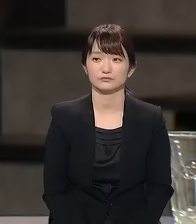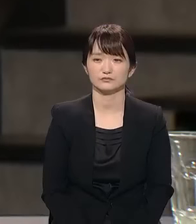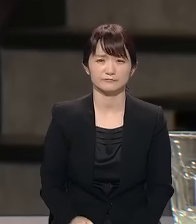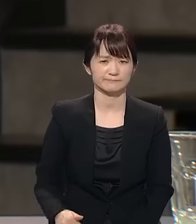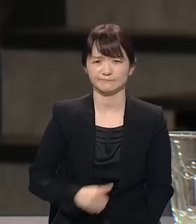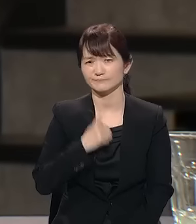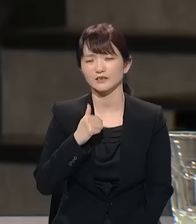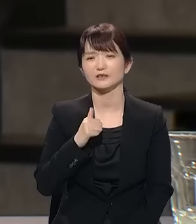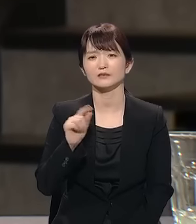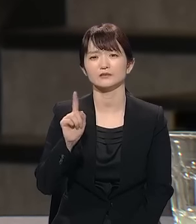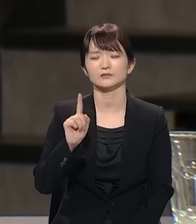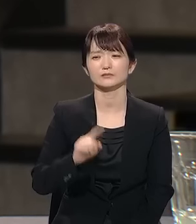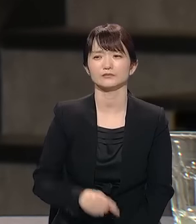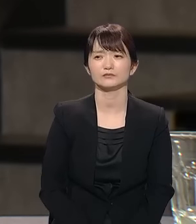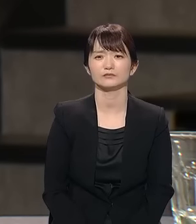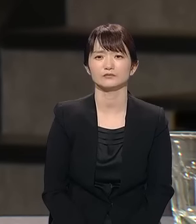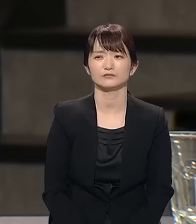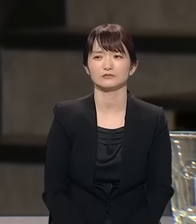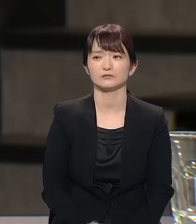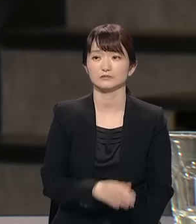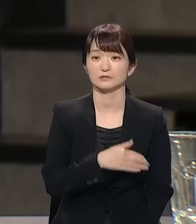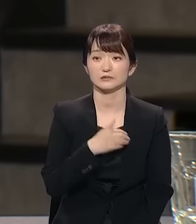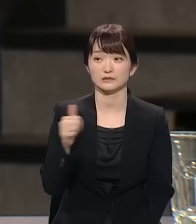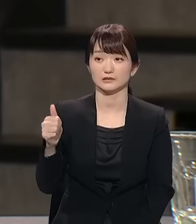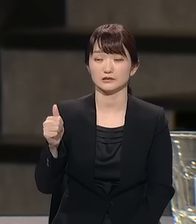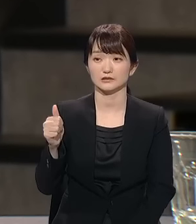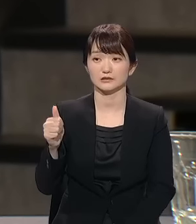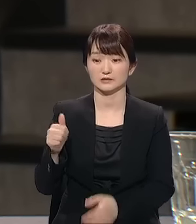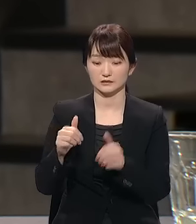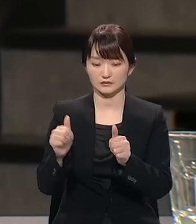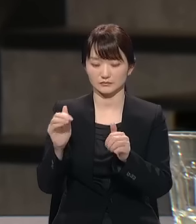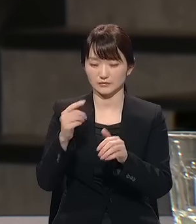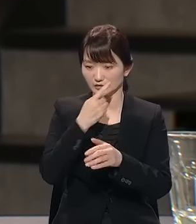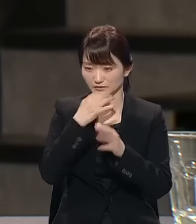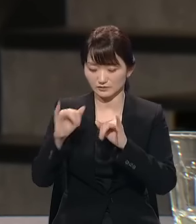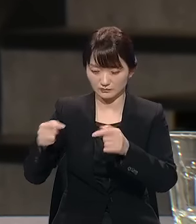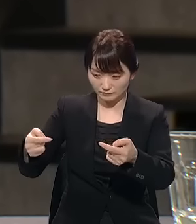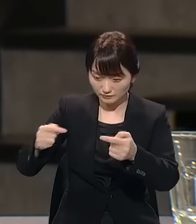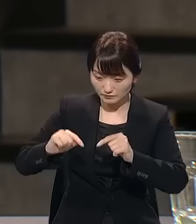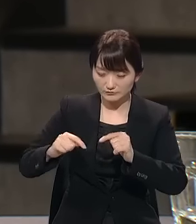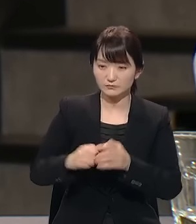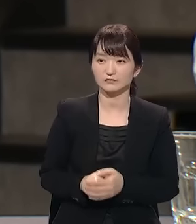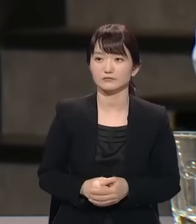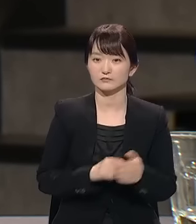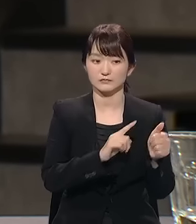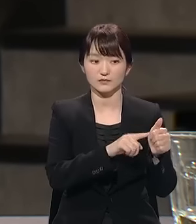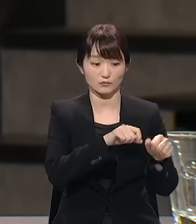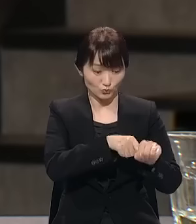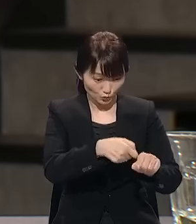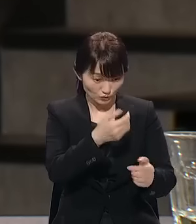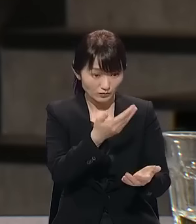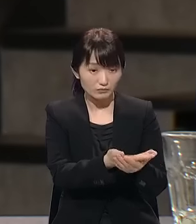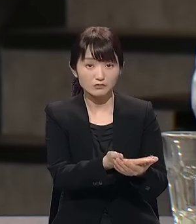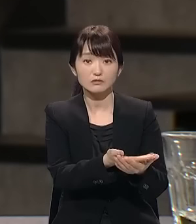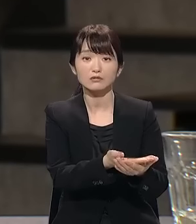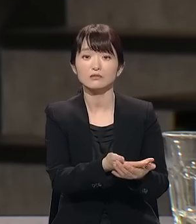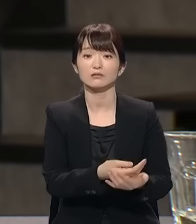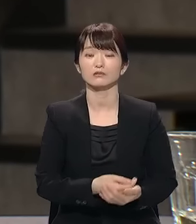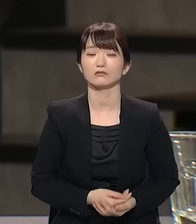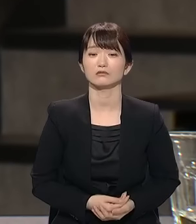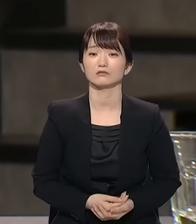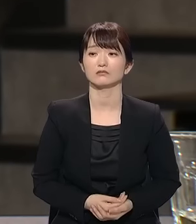나는 그런 건데이 상간남이 재판의 정인으로 나와 가지고 제보자를 처벌해 달라 이렇게 얘기를